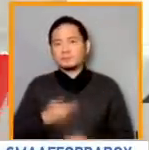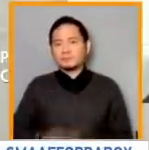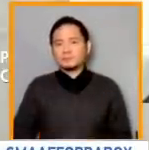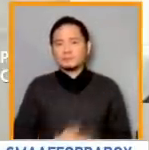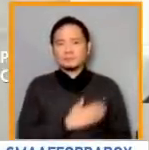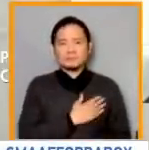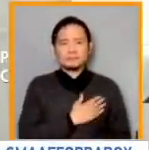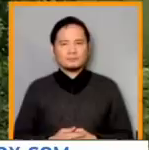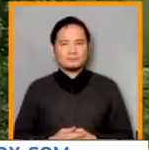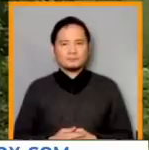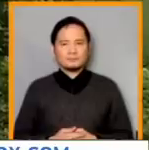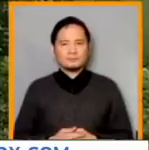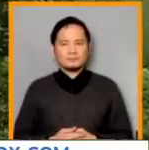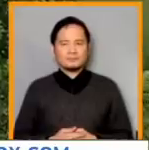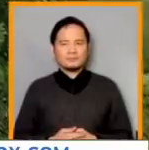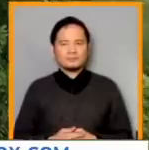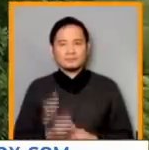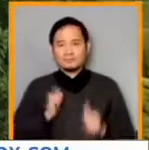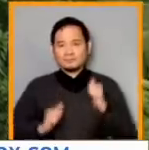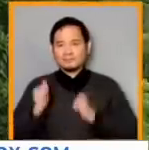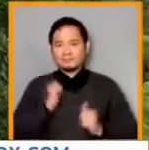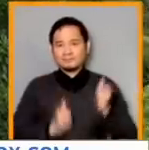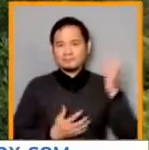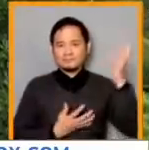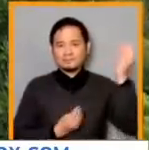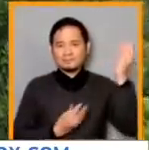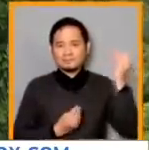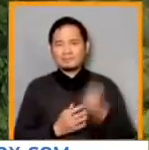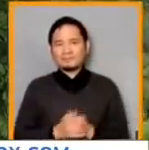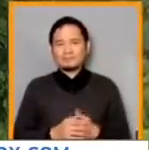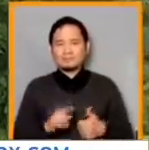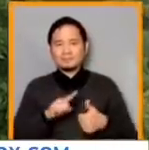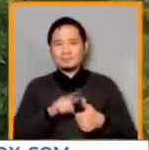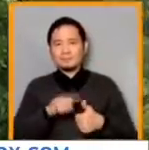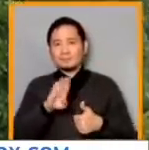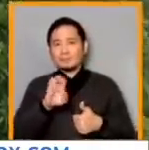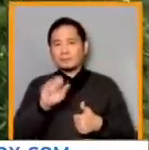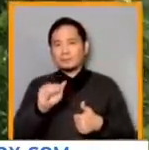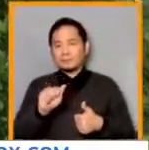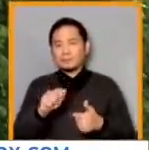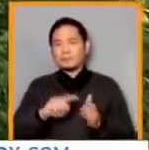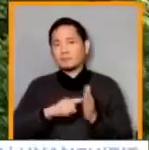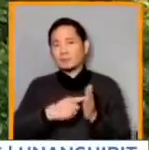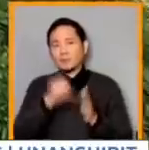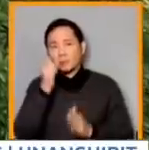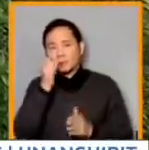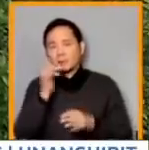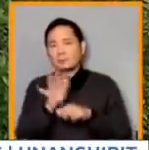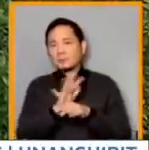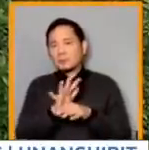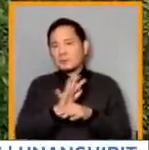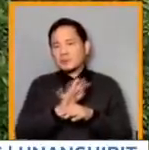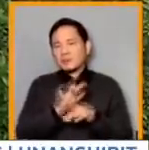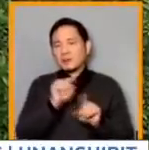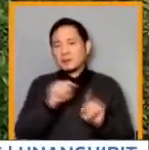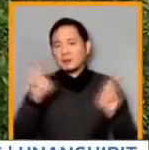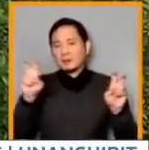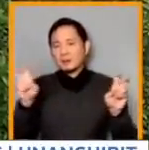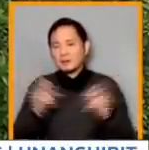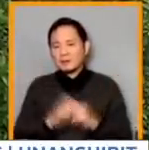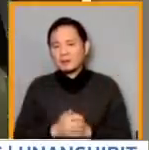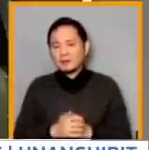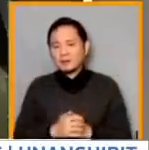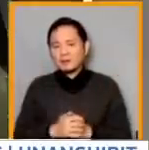puso para sa Pilipino. Nagsimula na mag-taping si Bea Alonzo para sa Philippine adaptation ng Korean hit series na Start